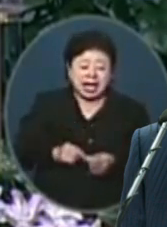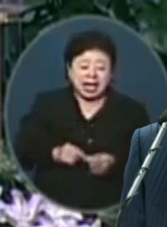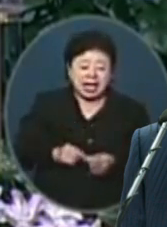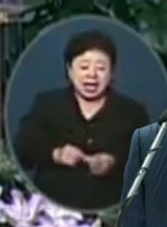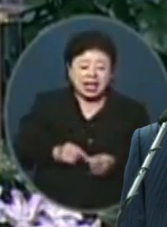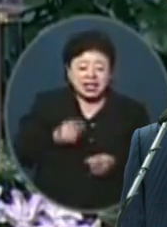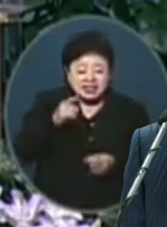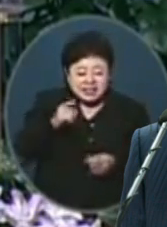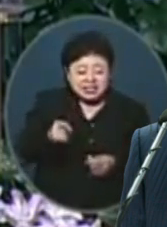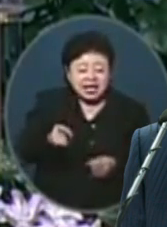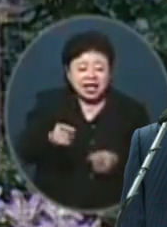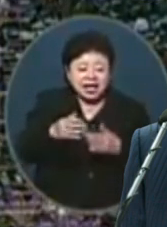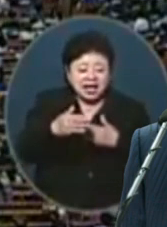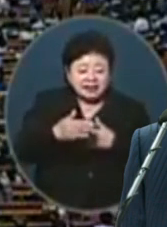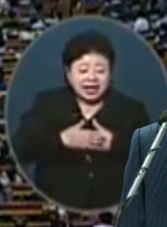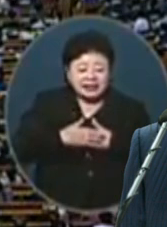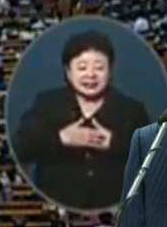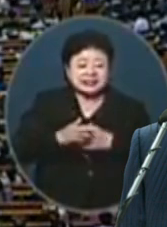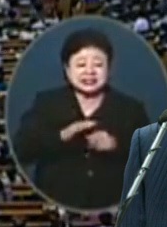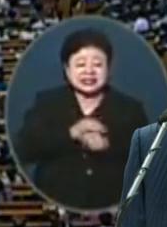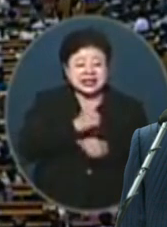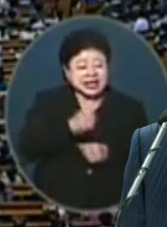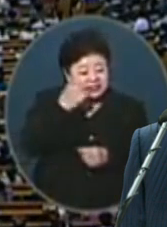시몬아 내가 나를